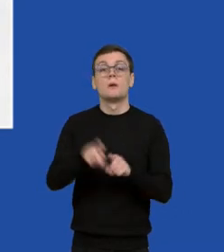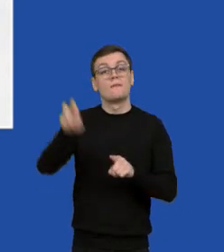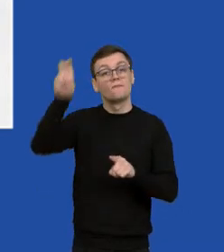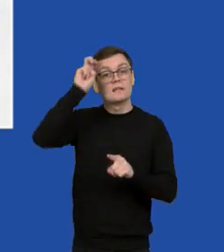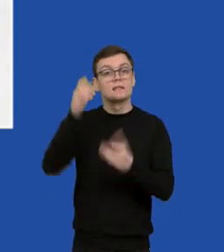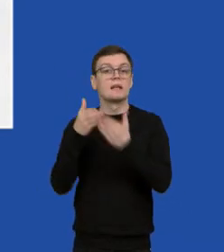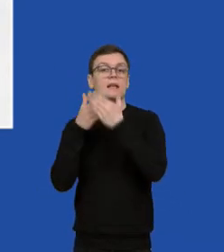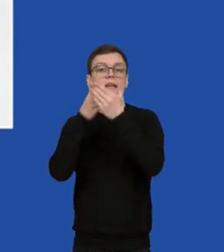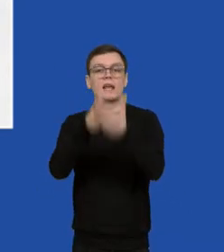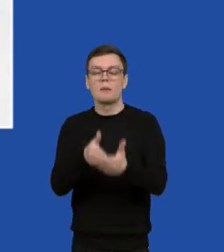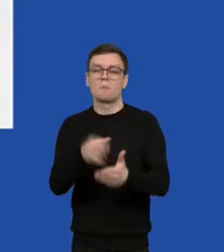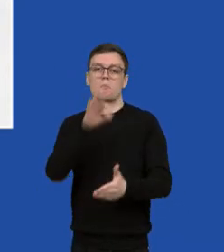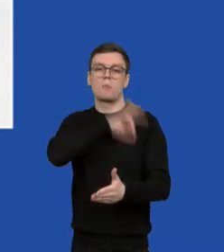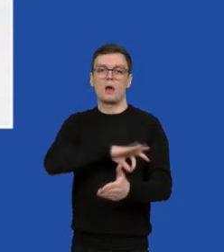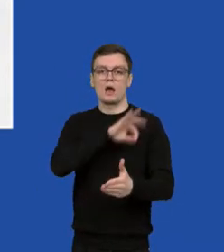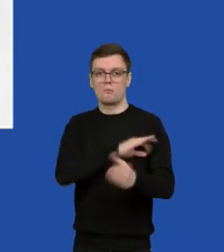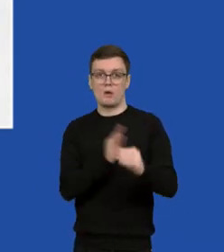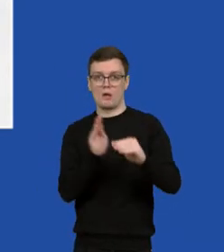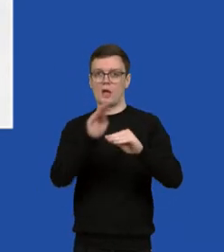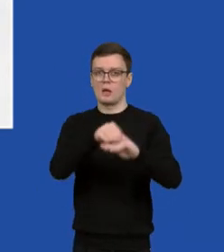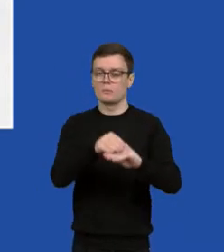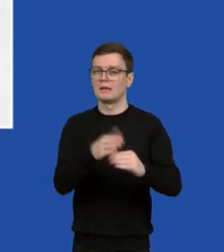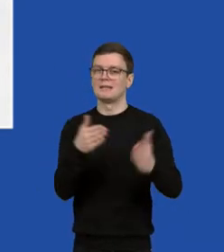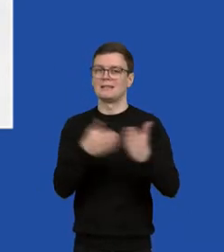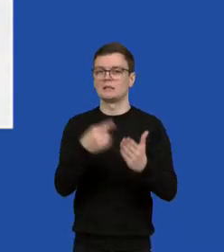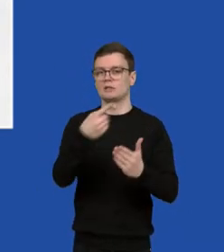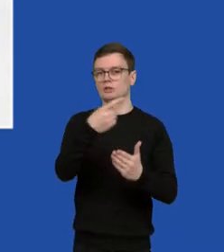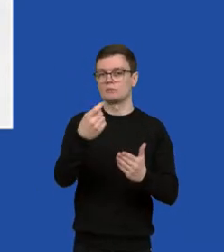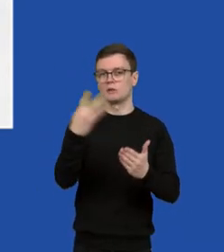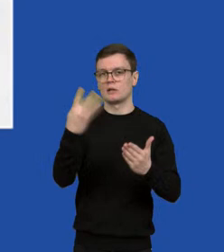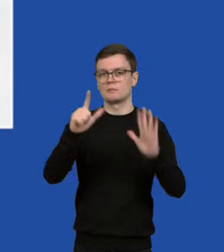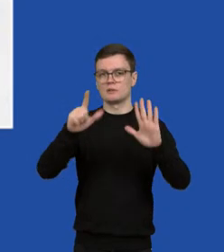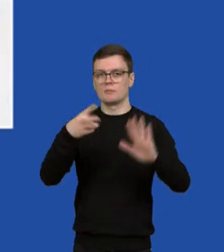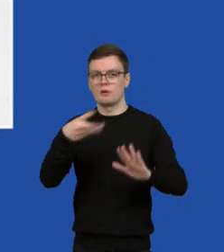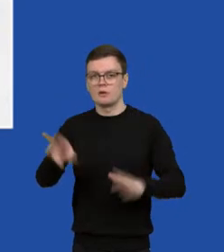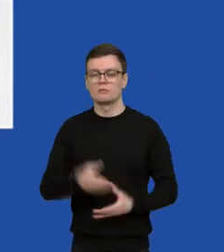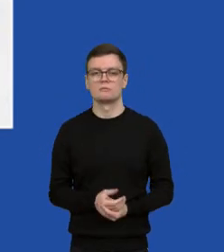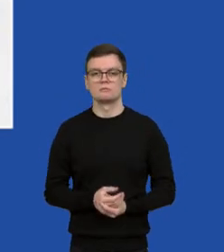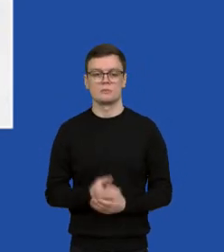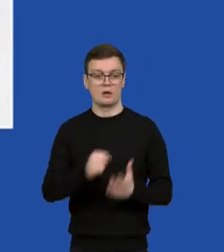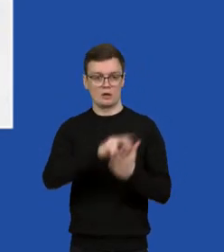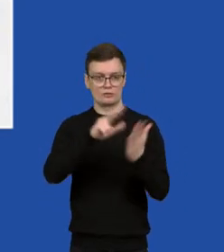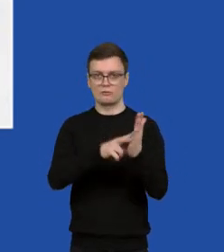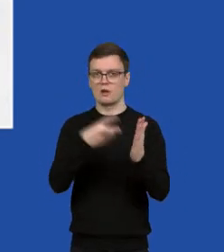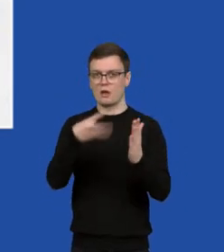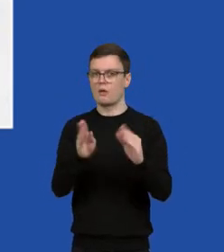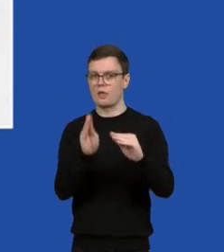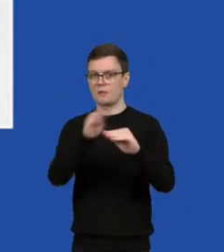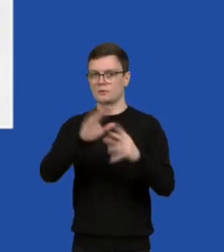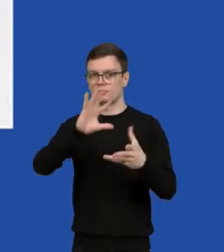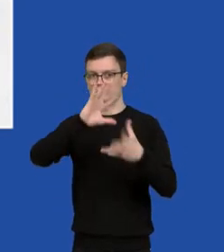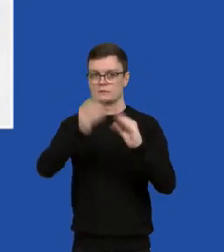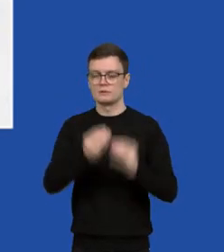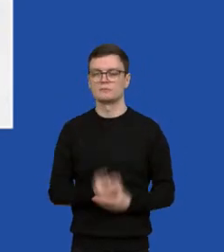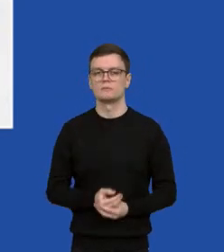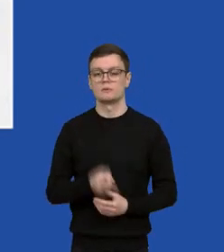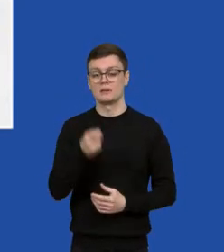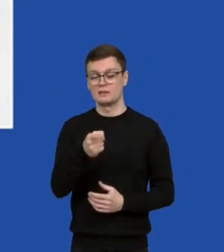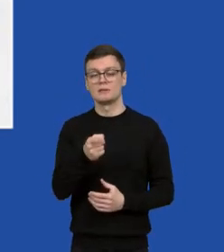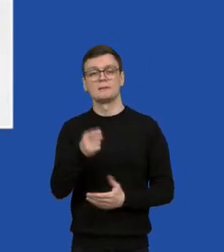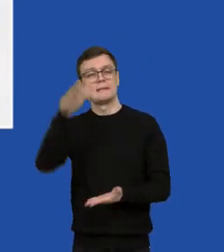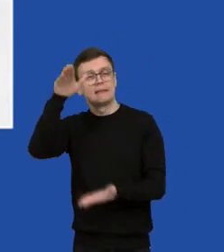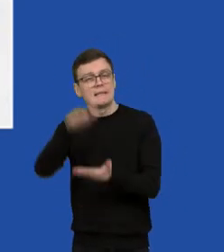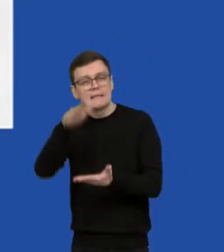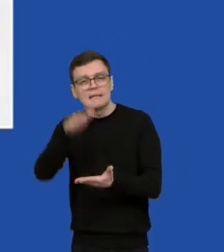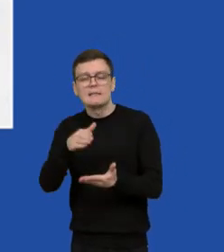remiamų pajamų dydis iki 147 eurų, net 18 eurų. Ir vertinant šį dydį skaičiuojamos